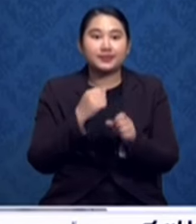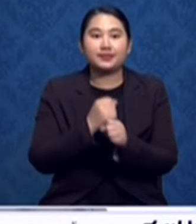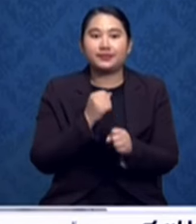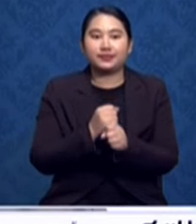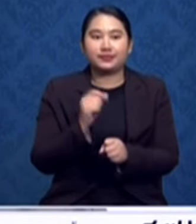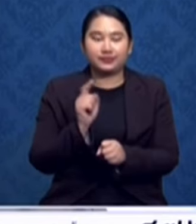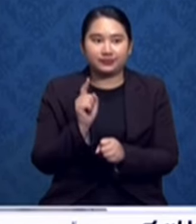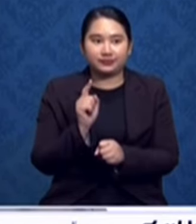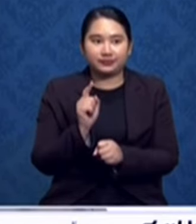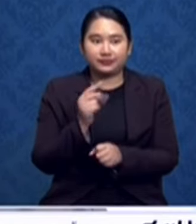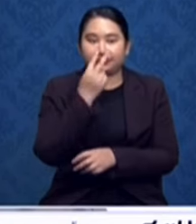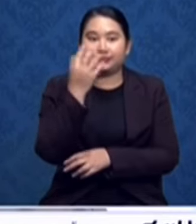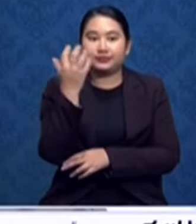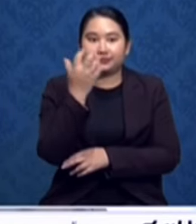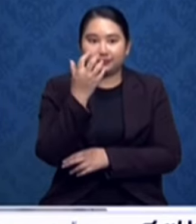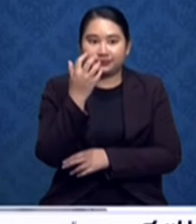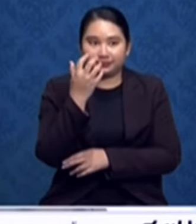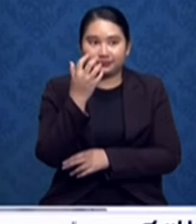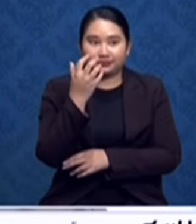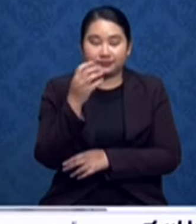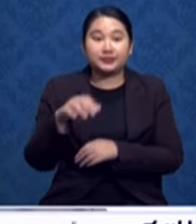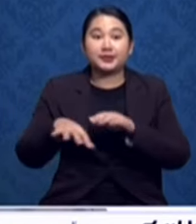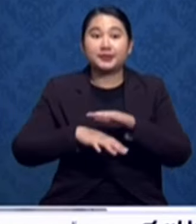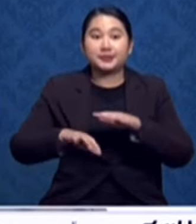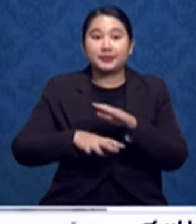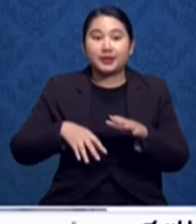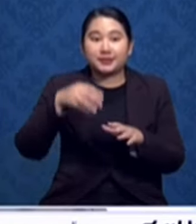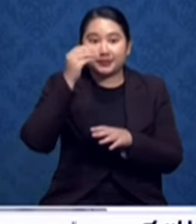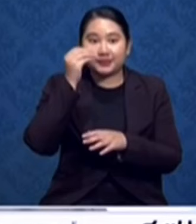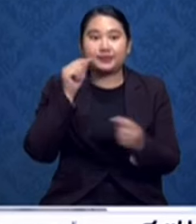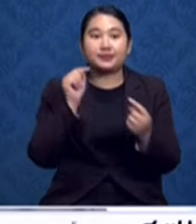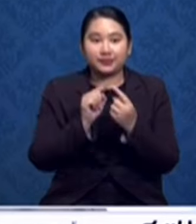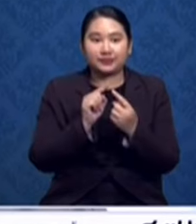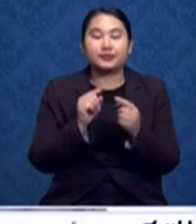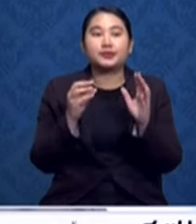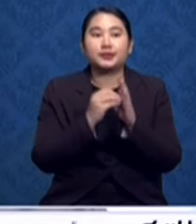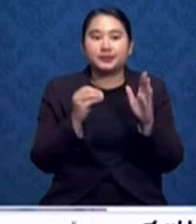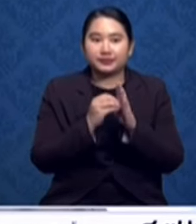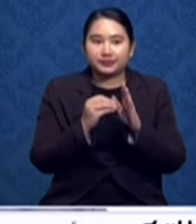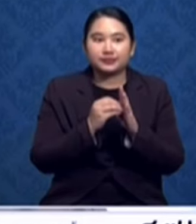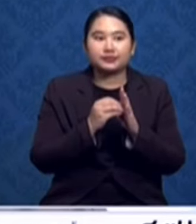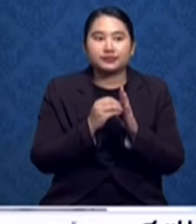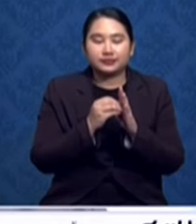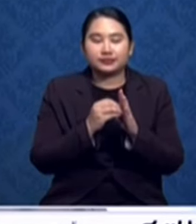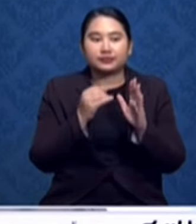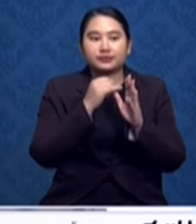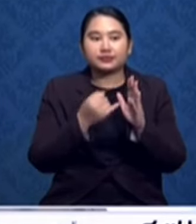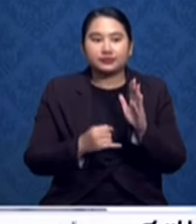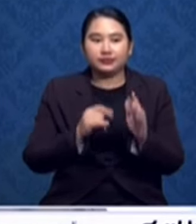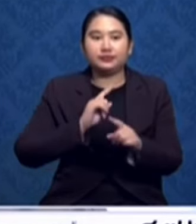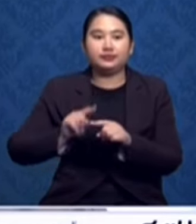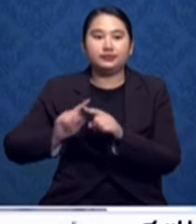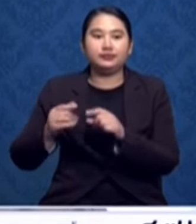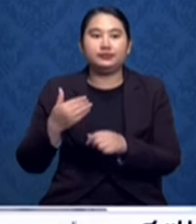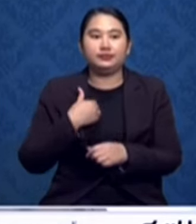การจากรากสู่เราเนาะซึ่งจริงๆก็ทำหลายย่านในกรุงเทพมหานครแล้วก็จริงๆก็หลายจังหวัดนะครับซึ่งอันนี้ก็